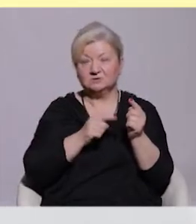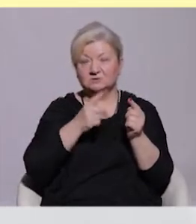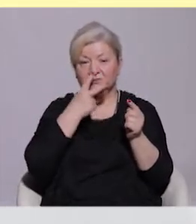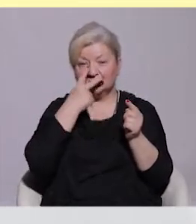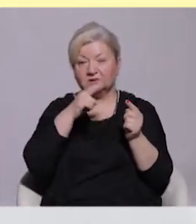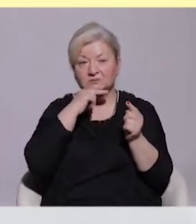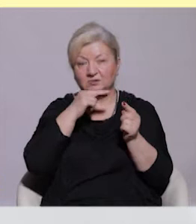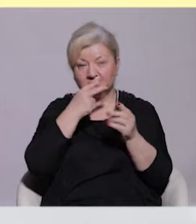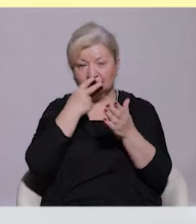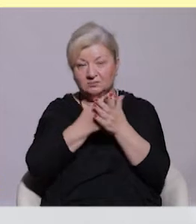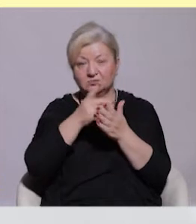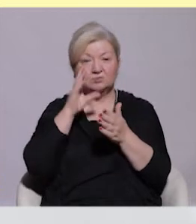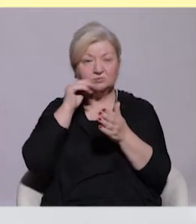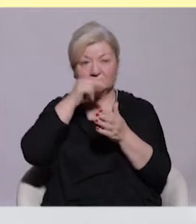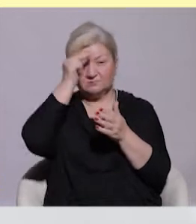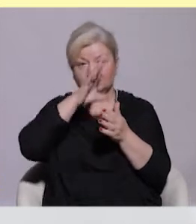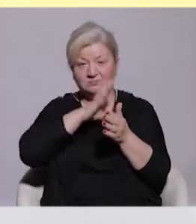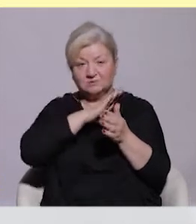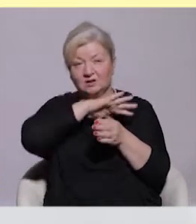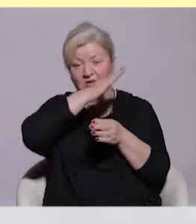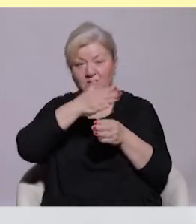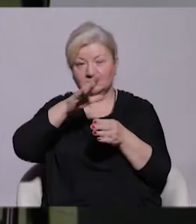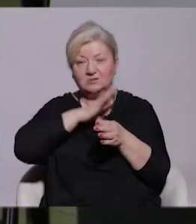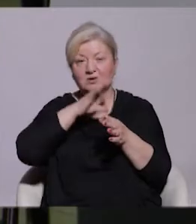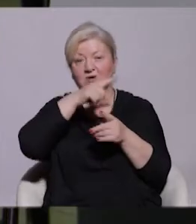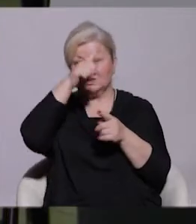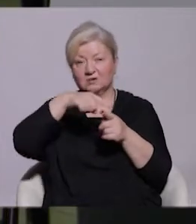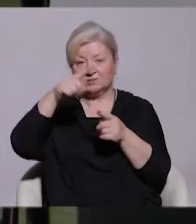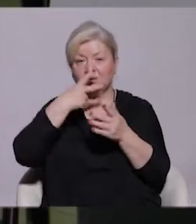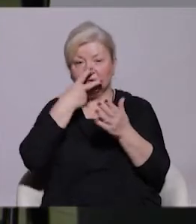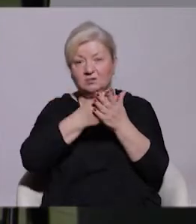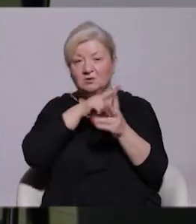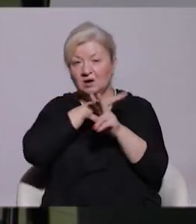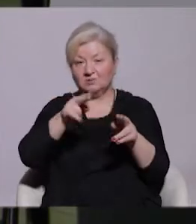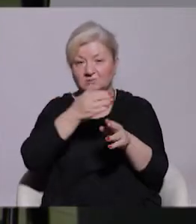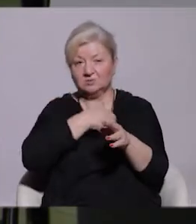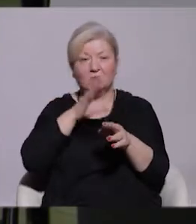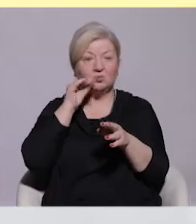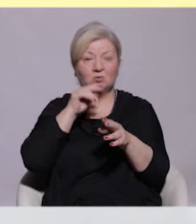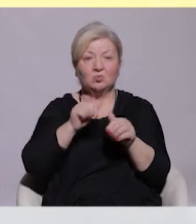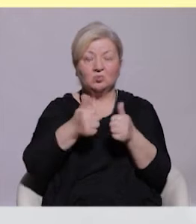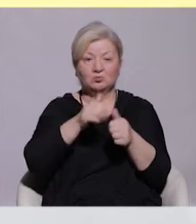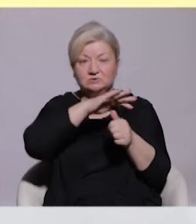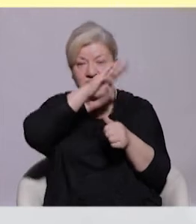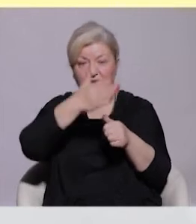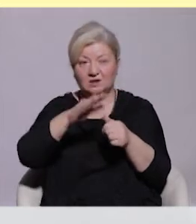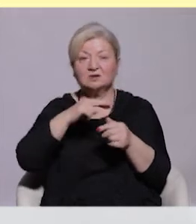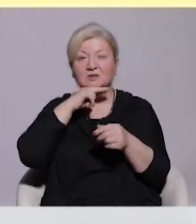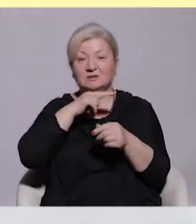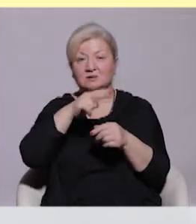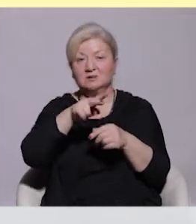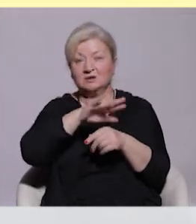ხევითი მოძრაობა, როდესაც შევისწავლეთ, ხო, მის გრაფიკსაც ასეთი სახე ჰქონდა, როგორც ტალღას. აი დავაკვირდეთ